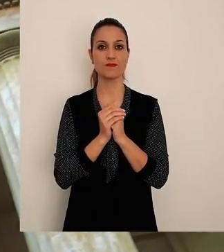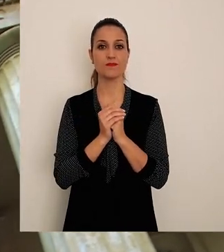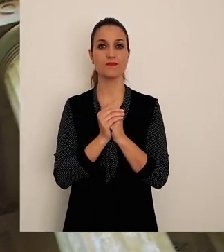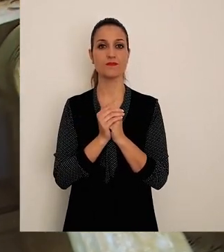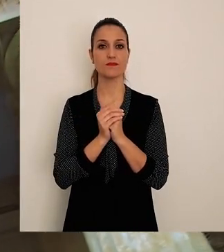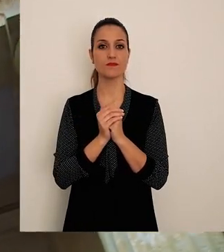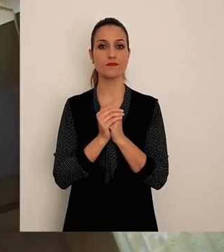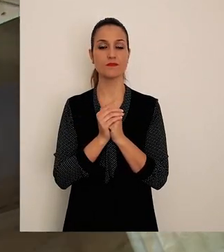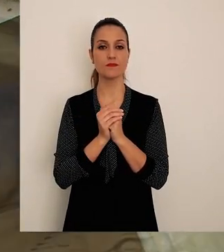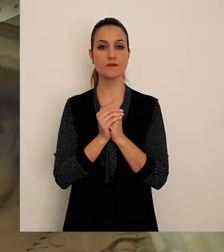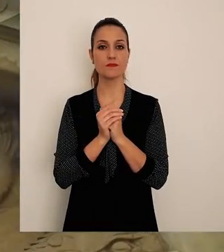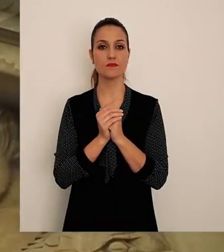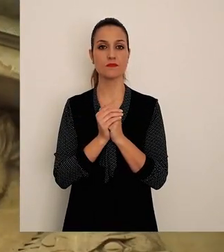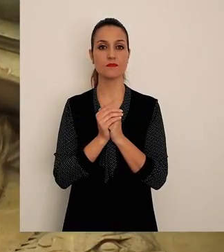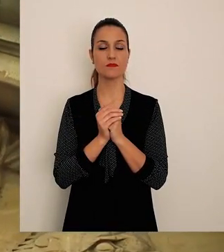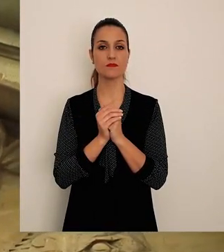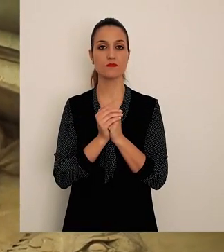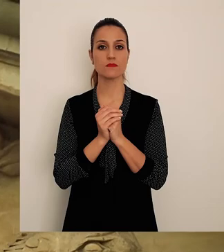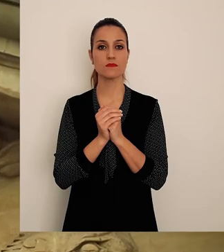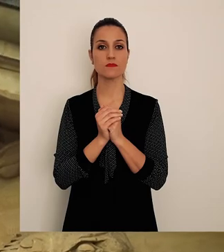sezione centrale.